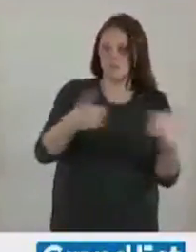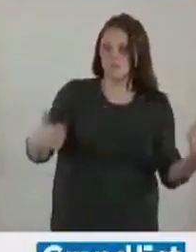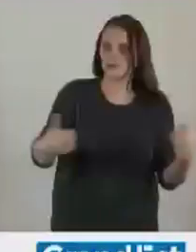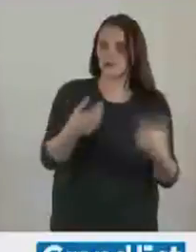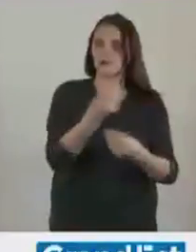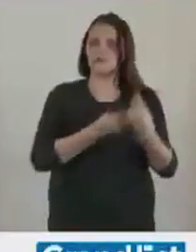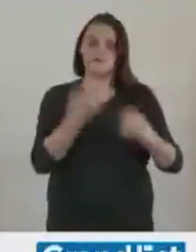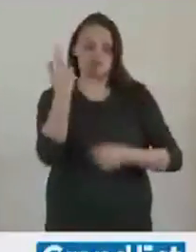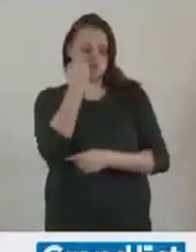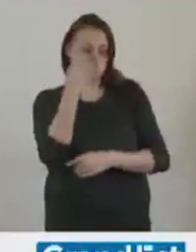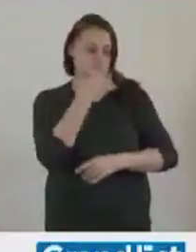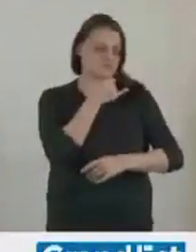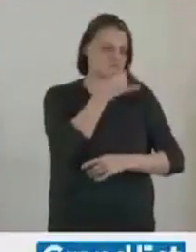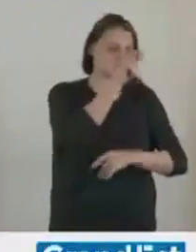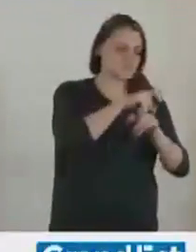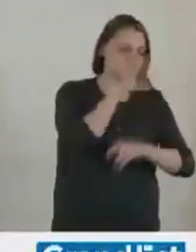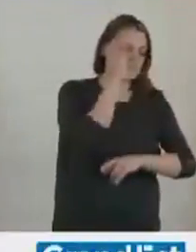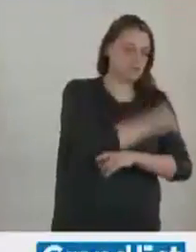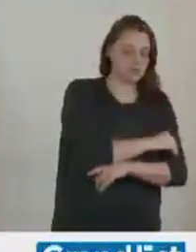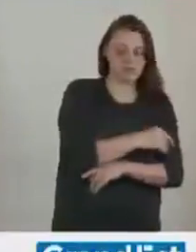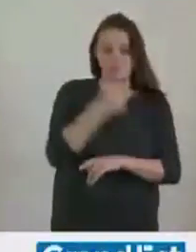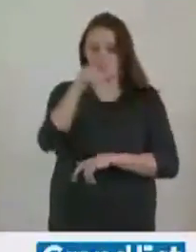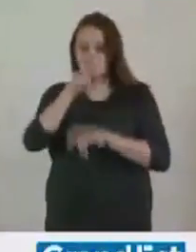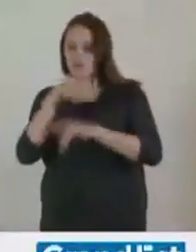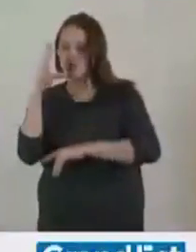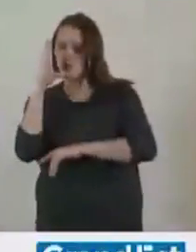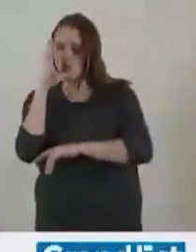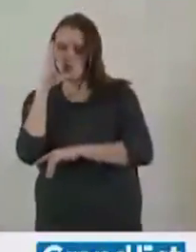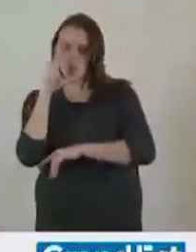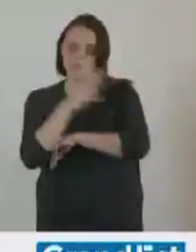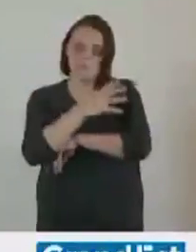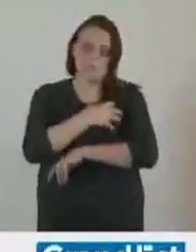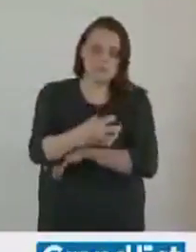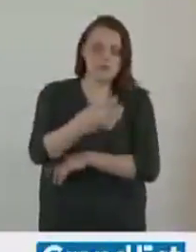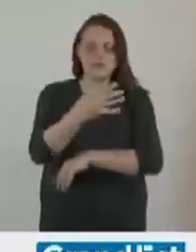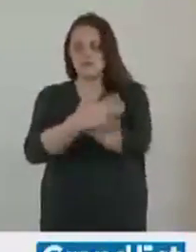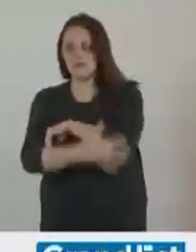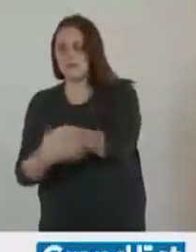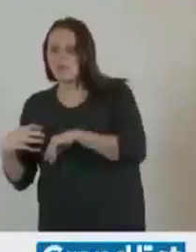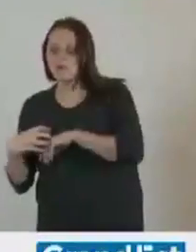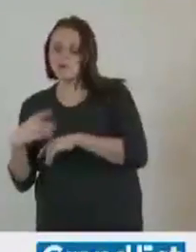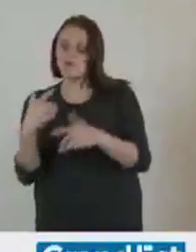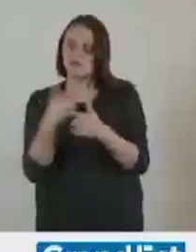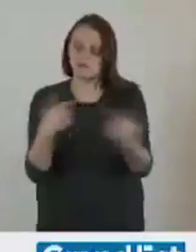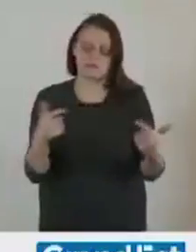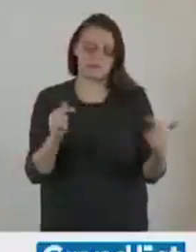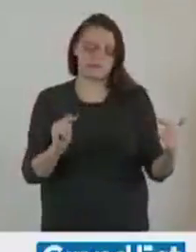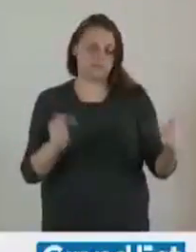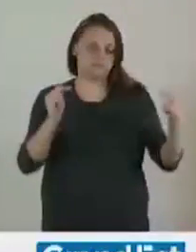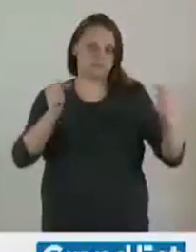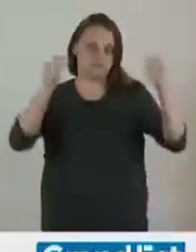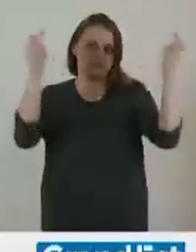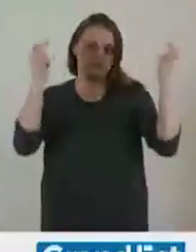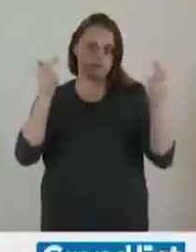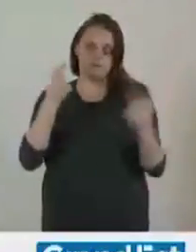il y a forcément les pauvres et les riches. Eh bien, nous pensons que toute la région peut gagner en ayant cette stratégie